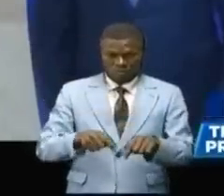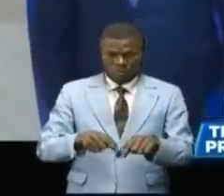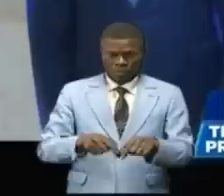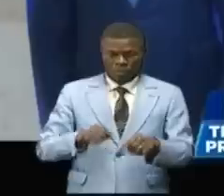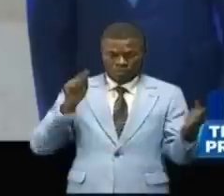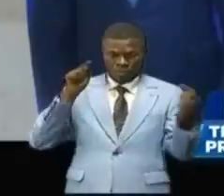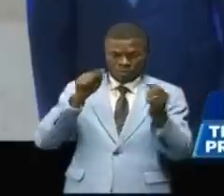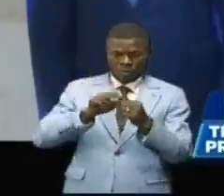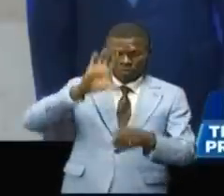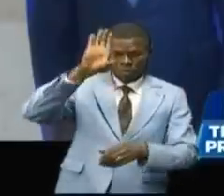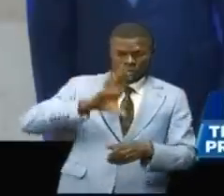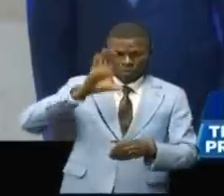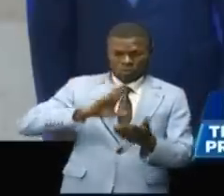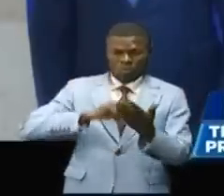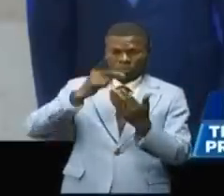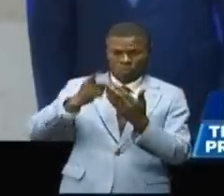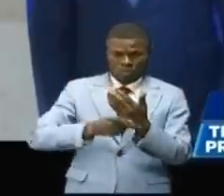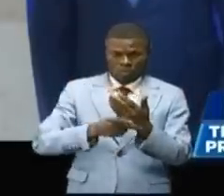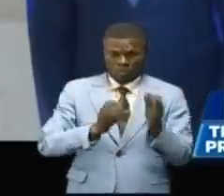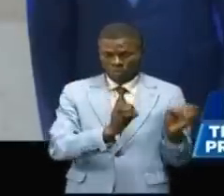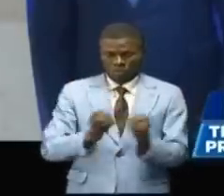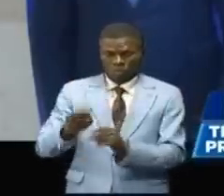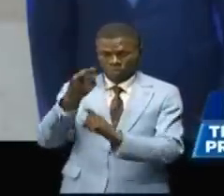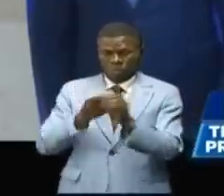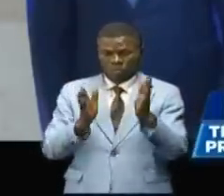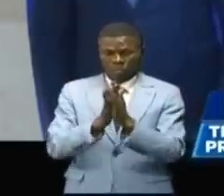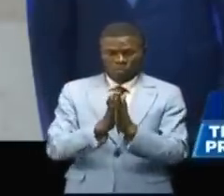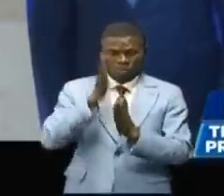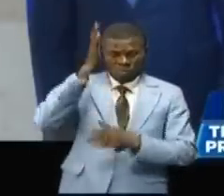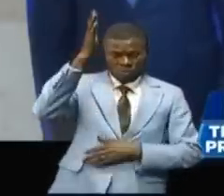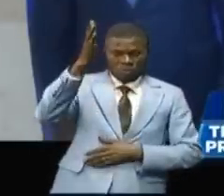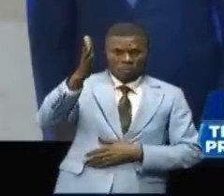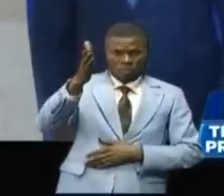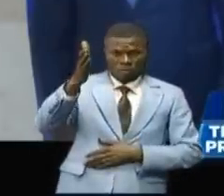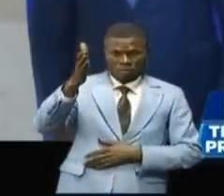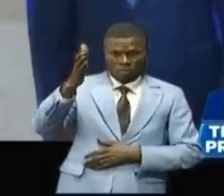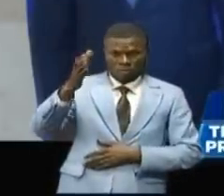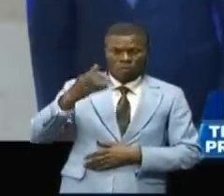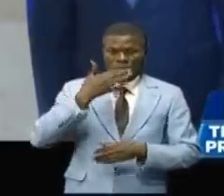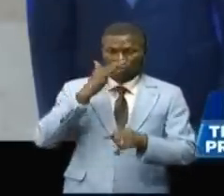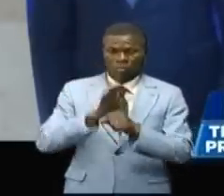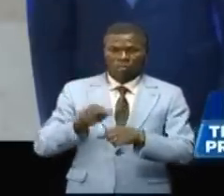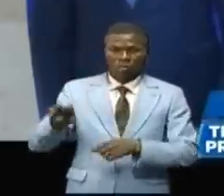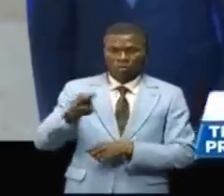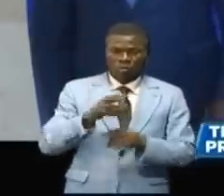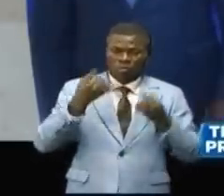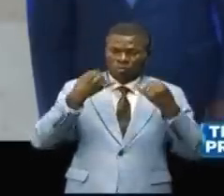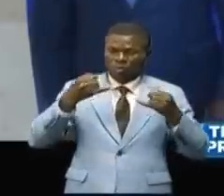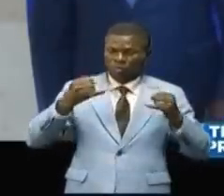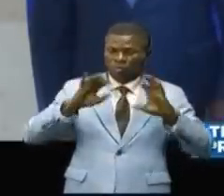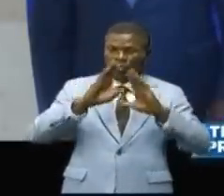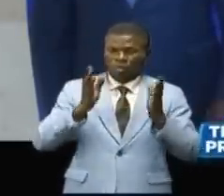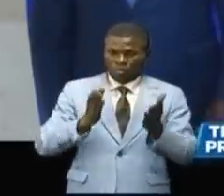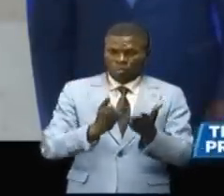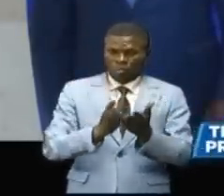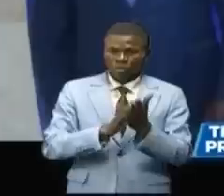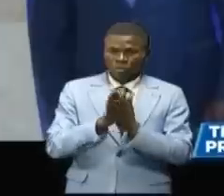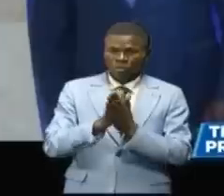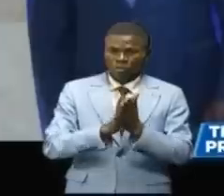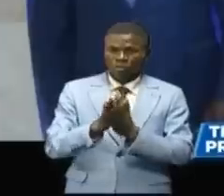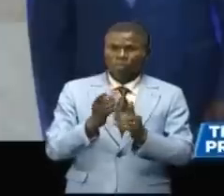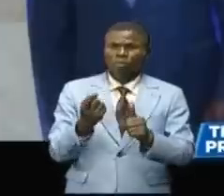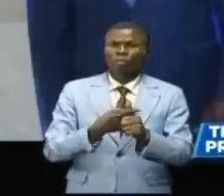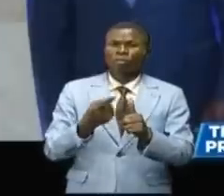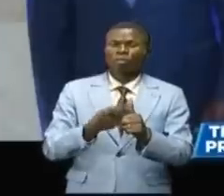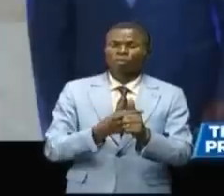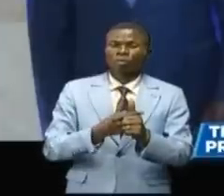cinquième revue qui sera réalisée en octobre prochain. Et nous voulions nous assurer que les données à fin juin, qui porteront,